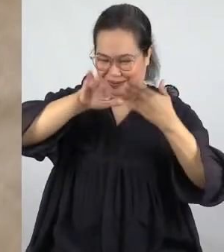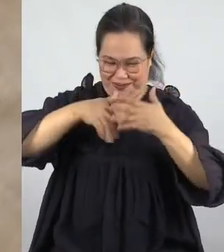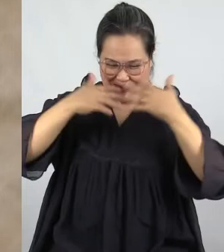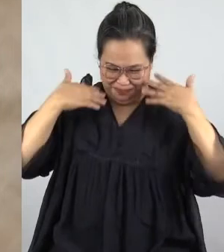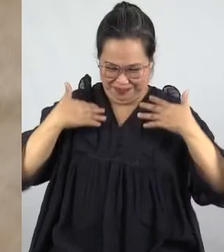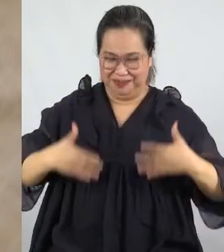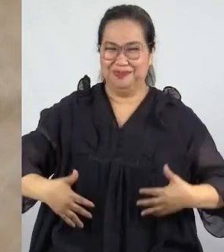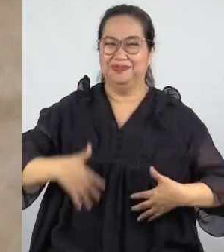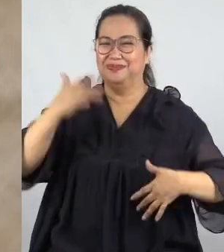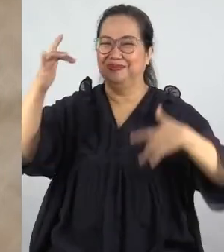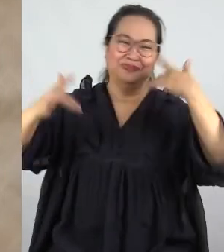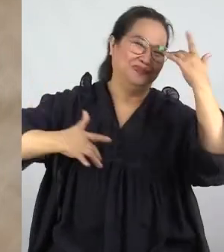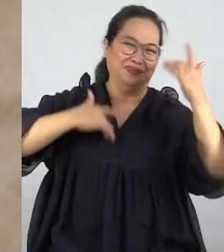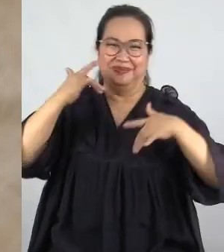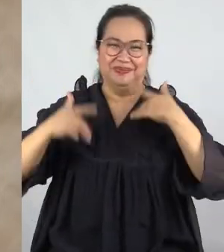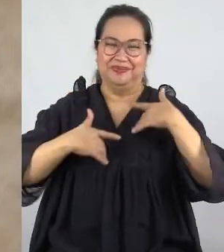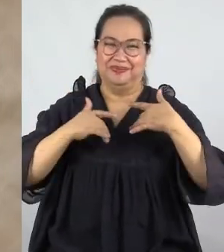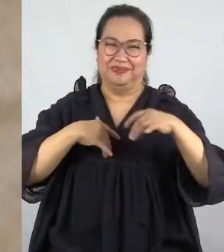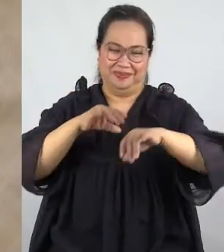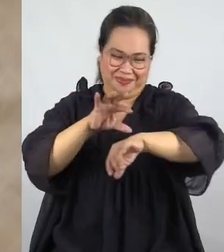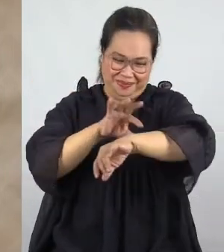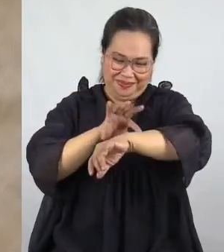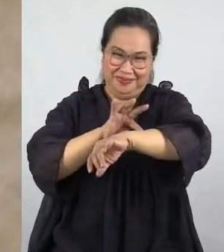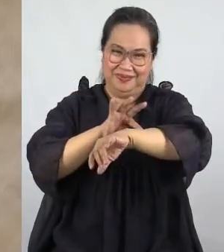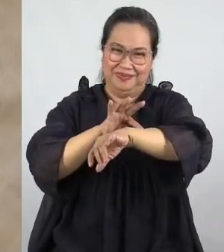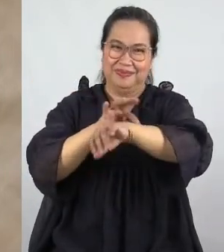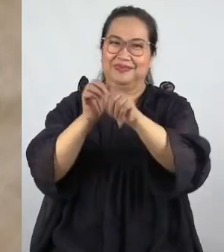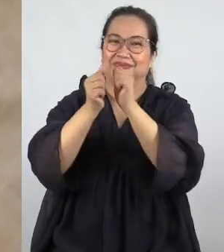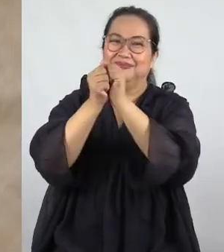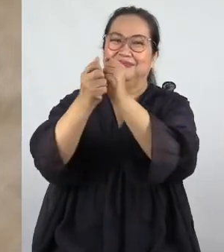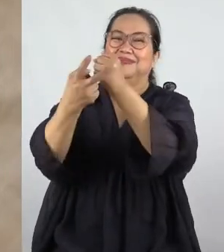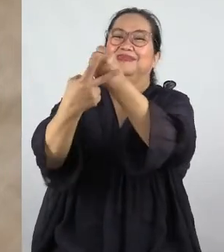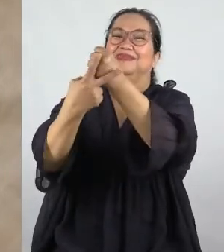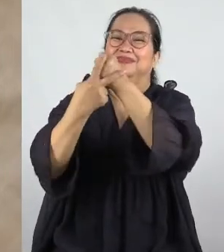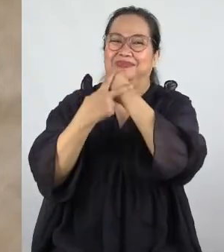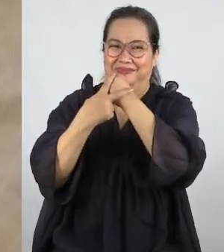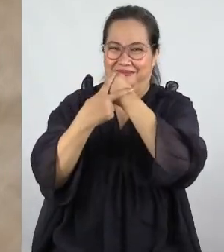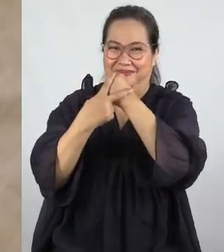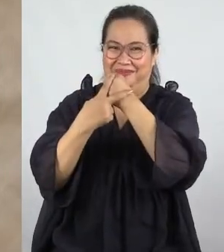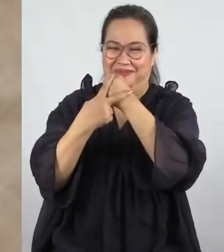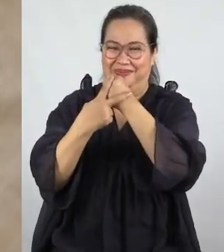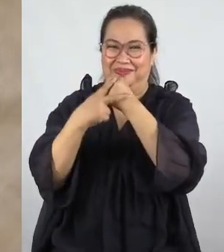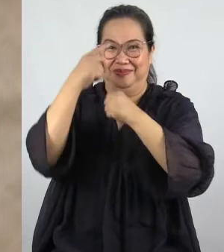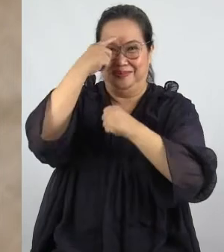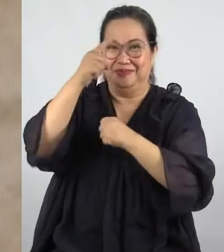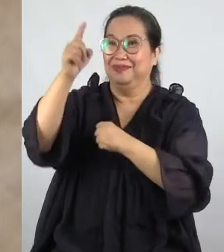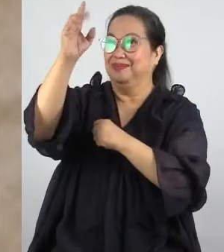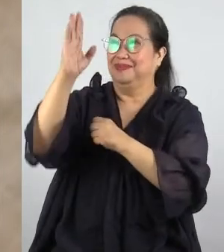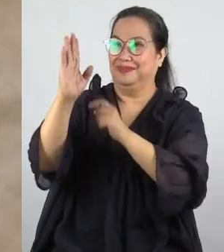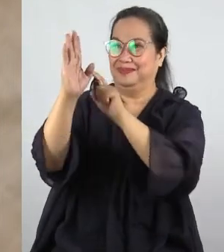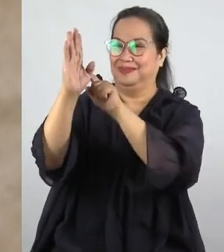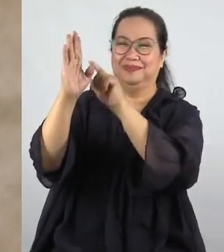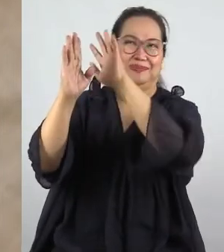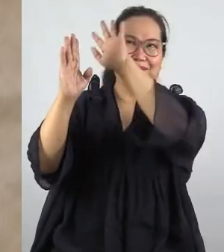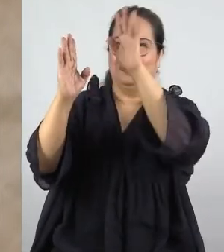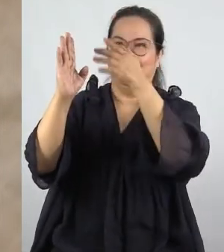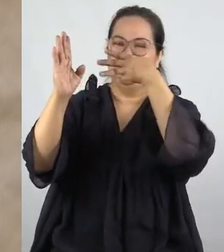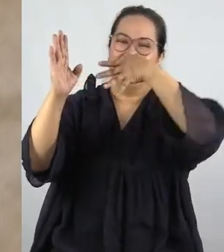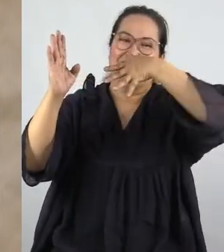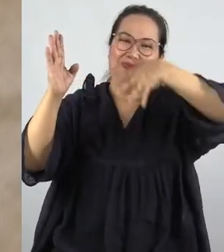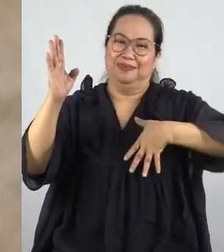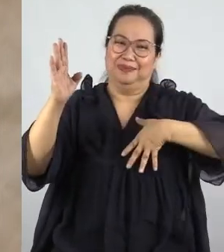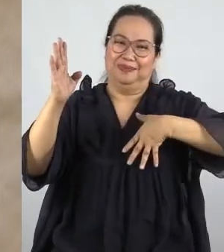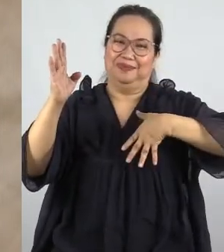rejoices. My flesh also dwells secure. For you will not abandon my soul